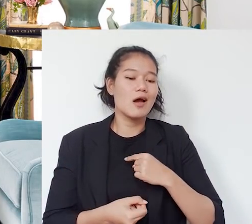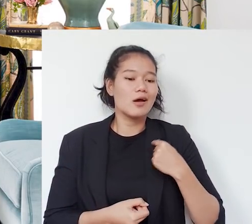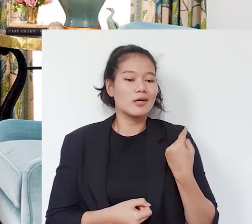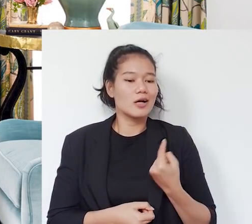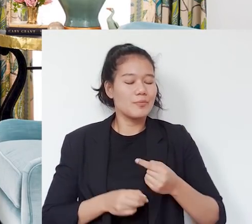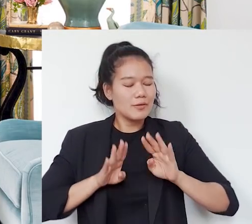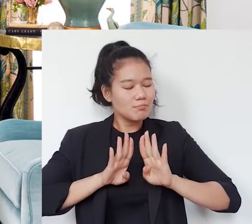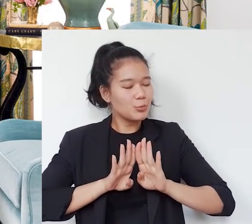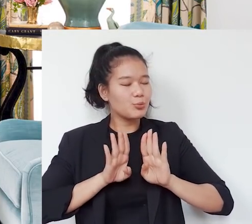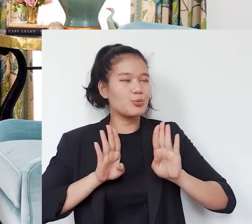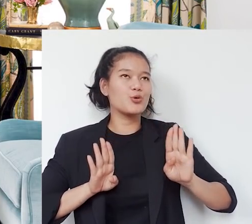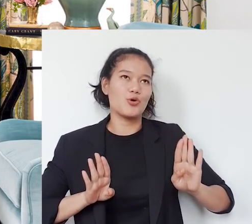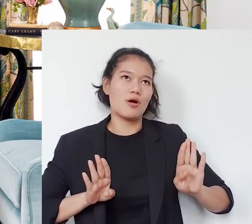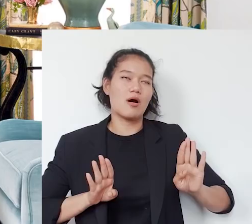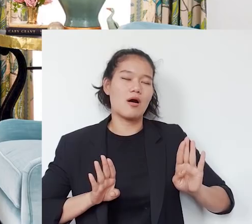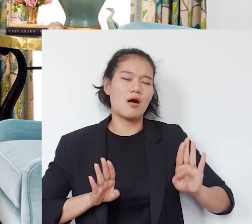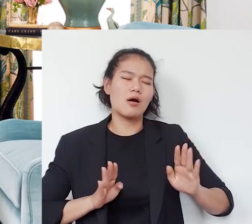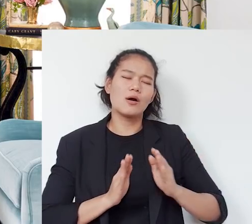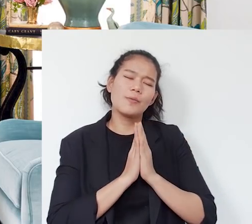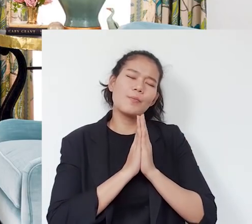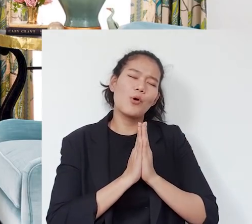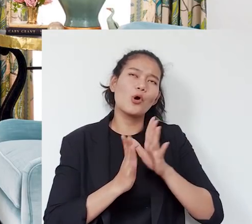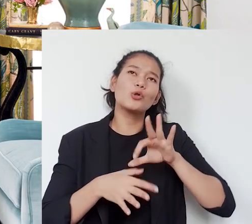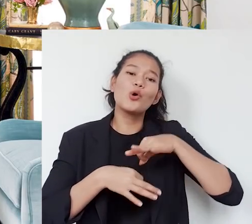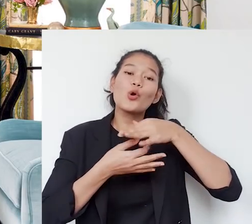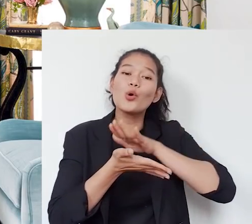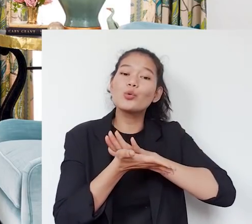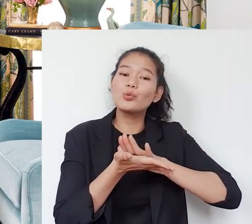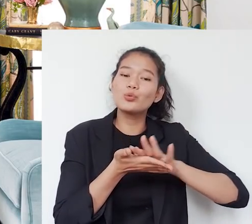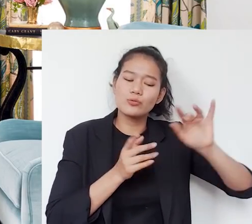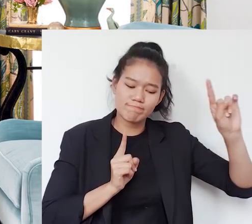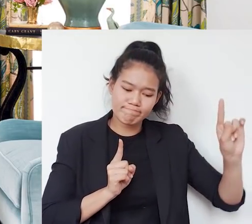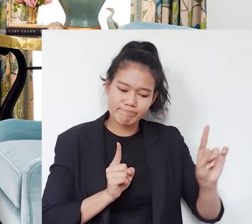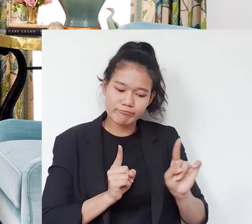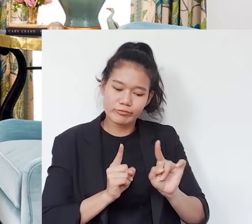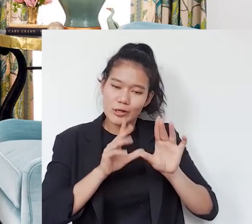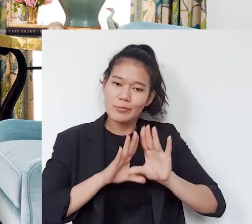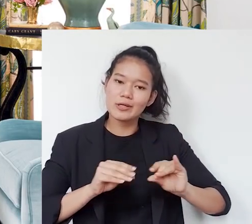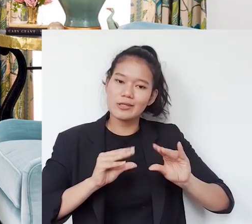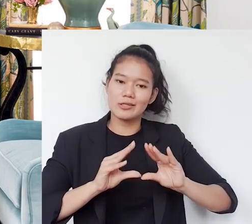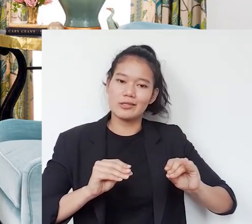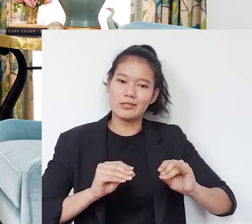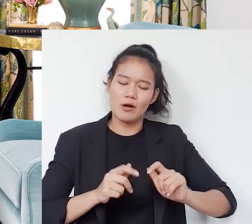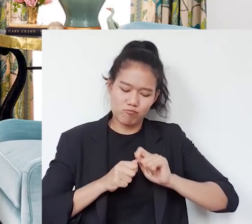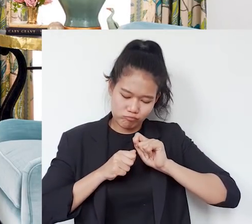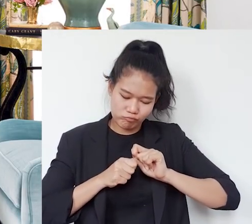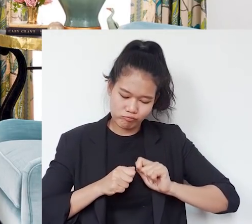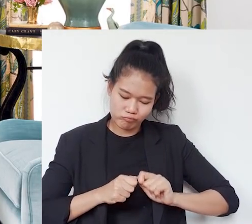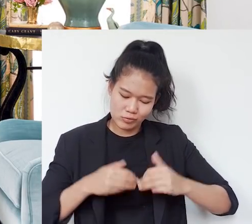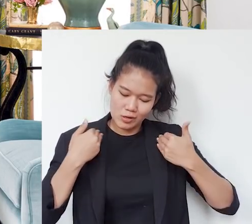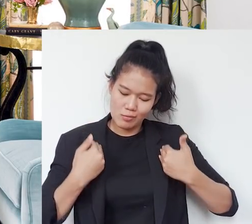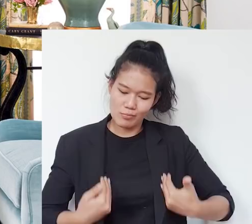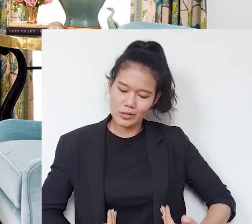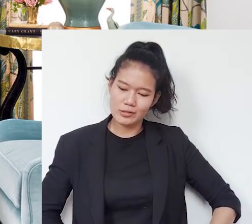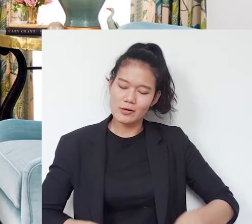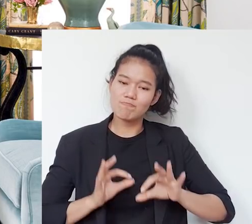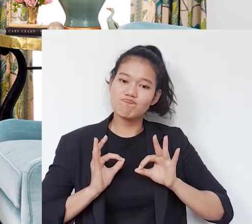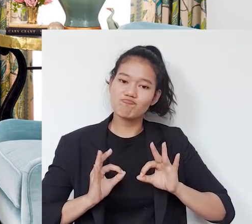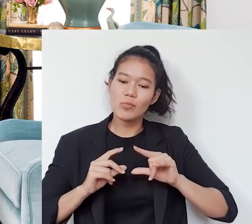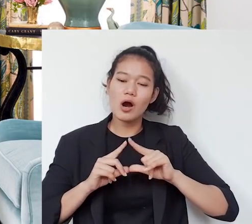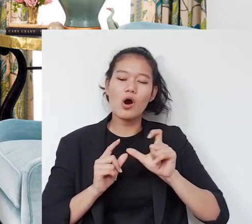Kami terbuka dan kami mohon Roh Kudus bekerja bersama kami. Membentuk kami menjadi pribadi yang